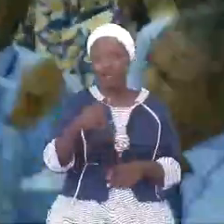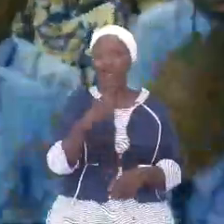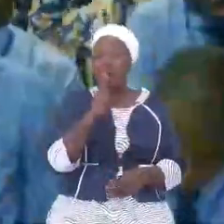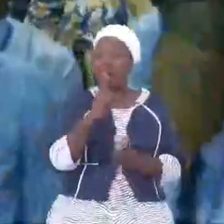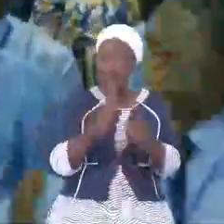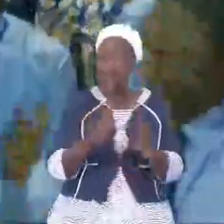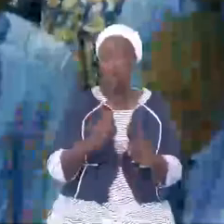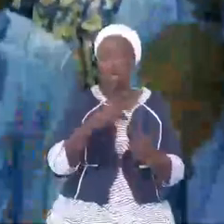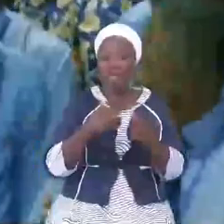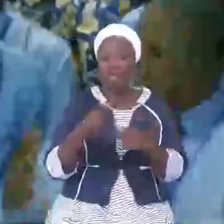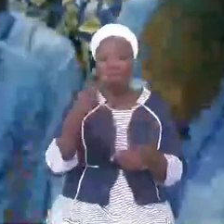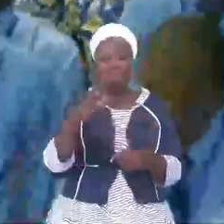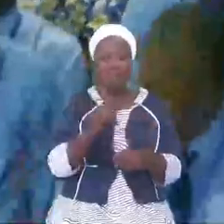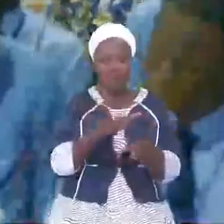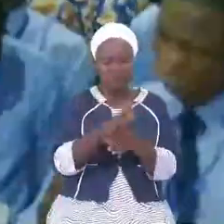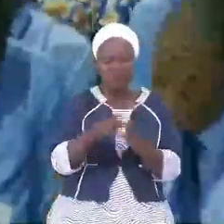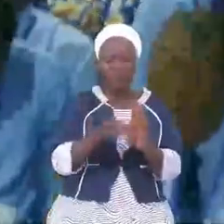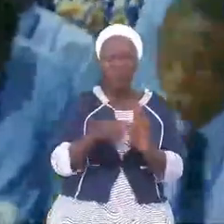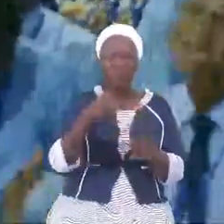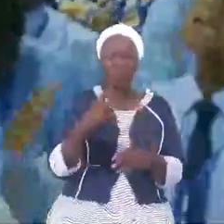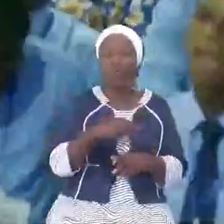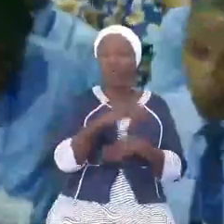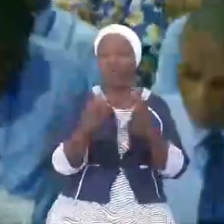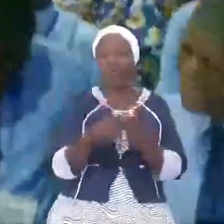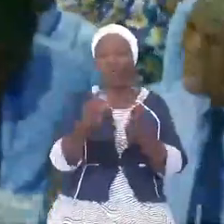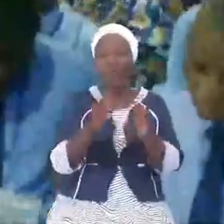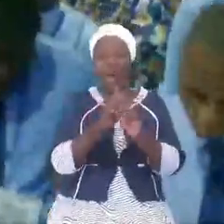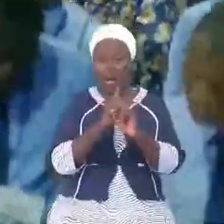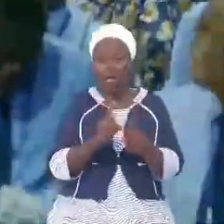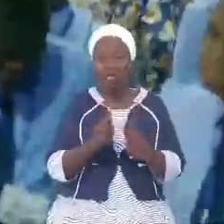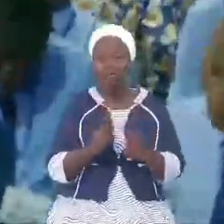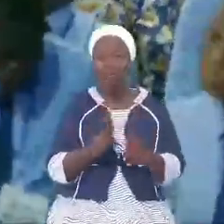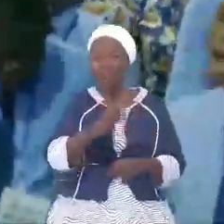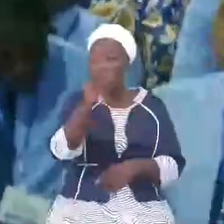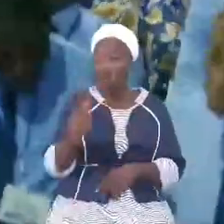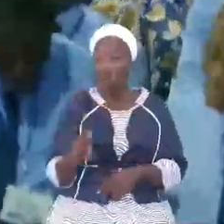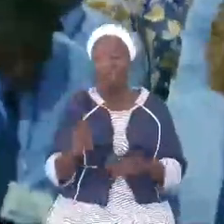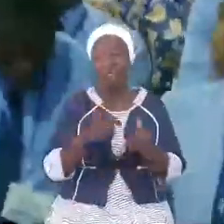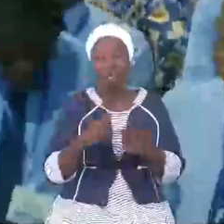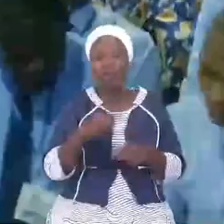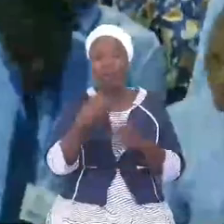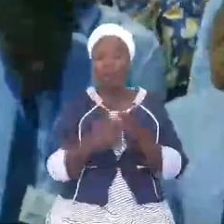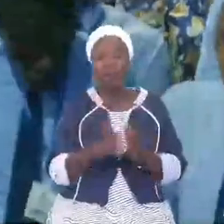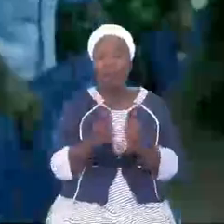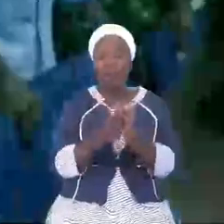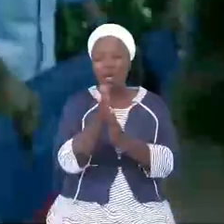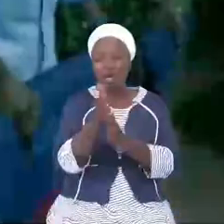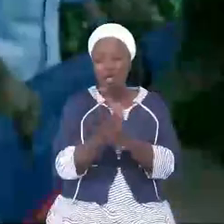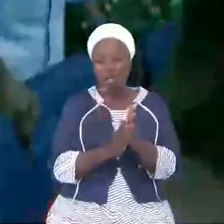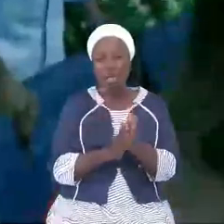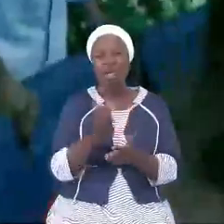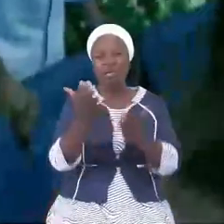la demande, l'accomplissement de ton désir. Dieu exauce toujours les